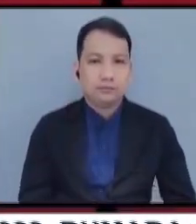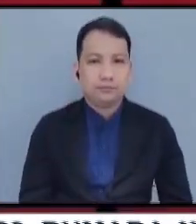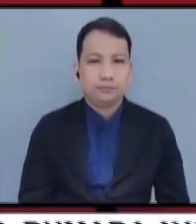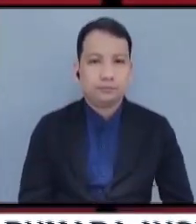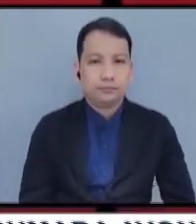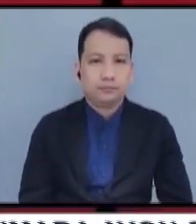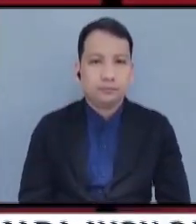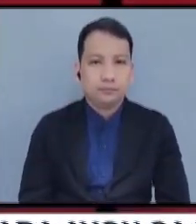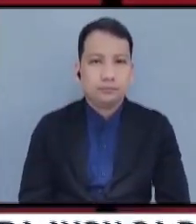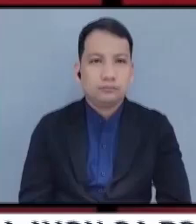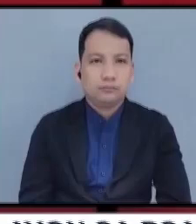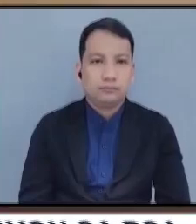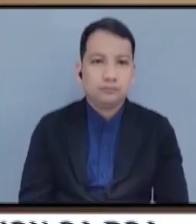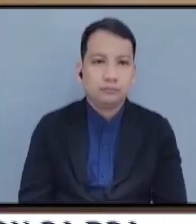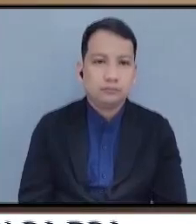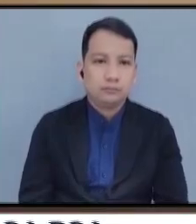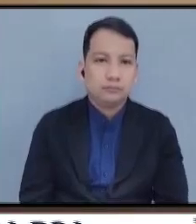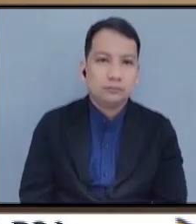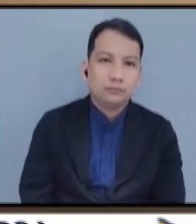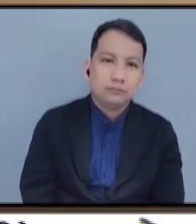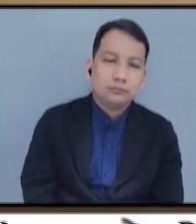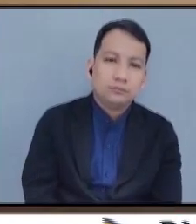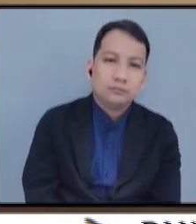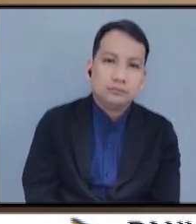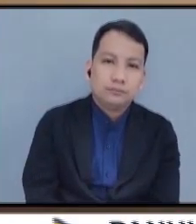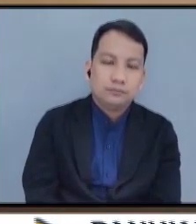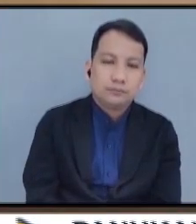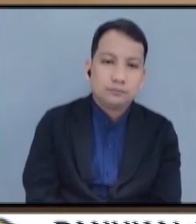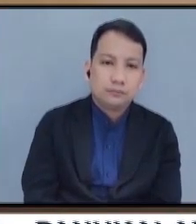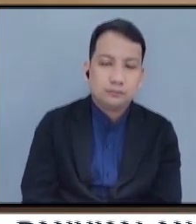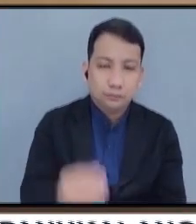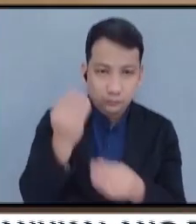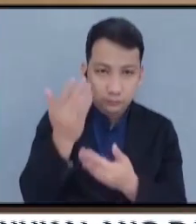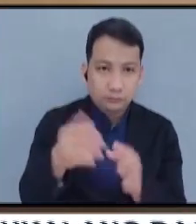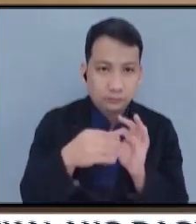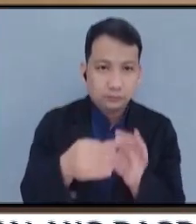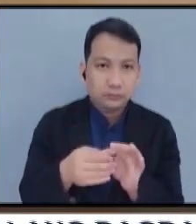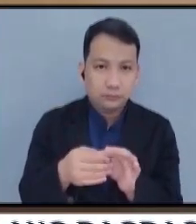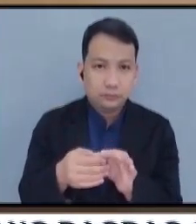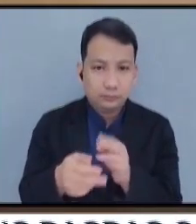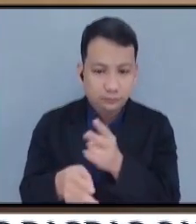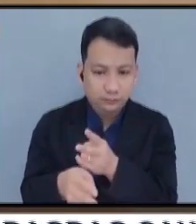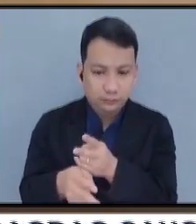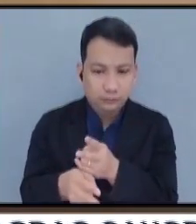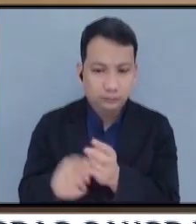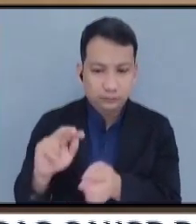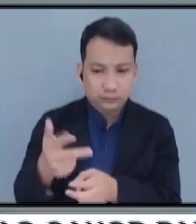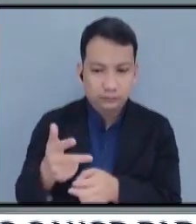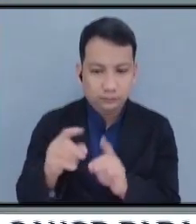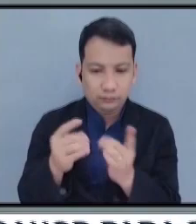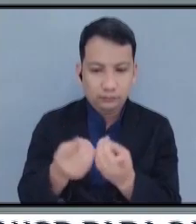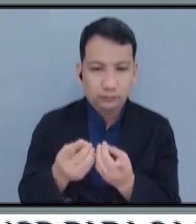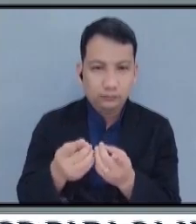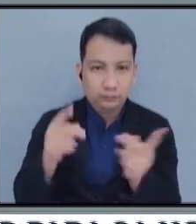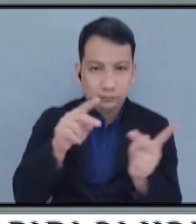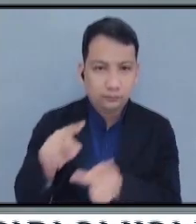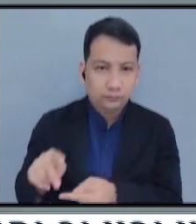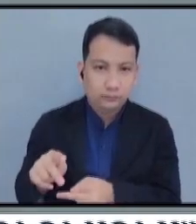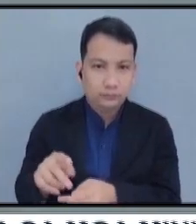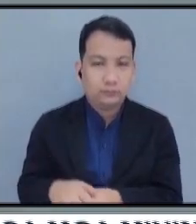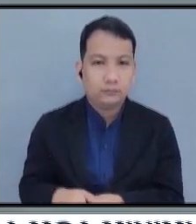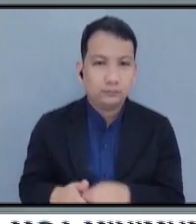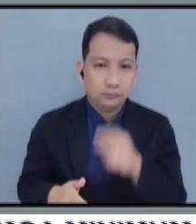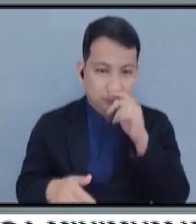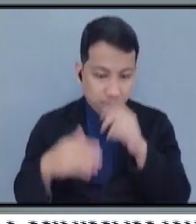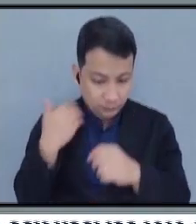kanyang tungkulin bilang leader ng Kamara, nagsisilbi ring legislative caretaker ng ikatlong distrito ng Palawan si Romualdez, kasunod ng pagpanaw